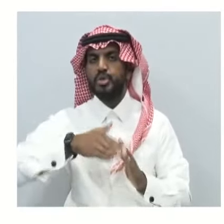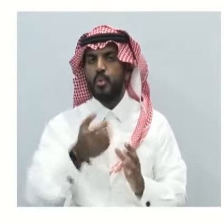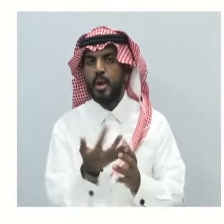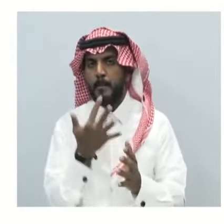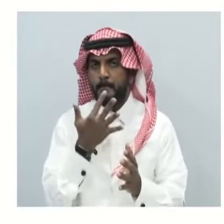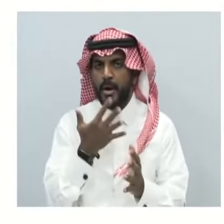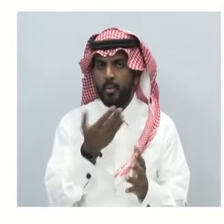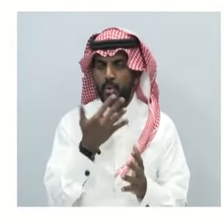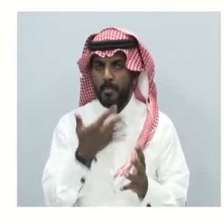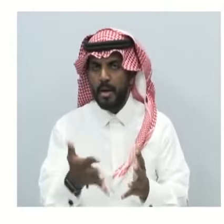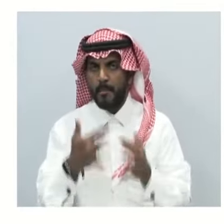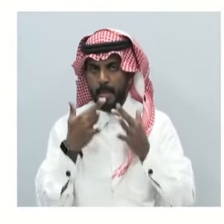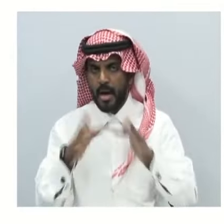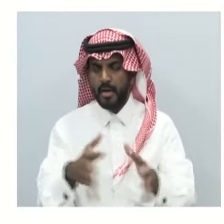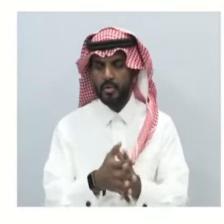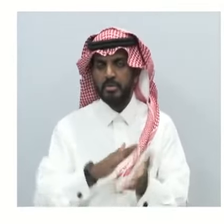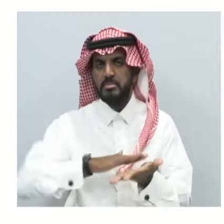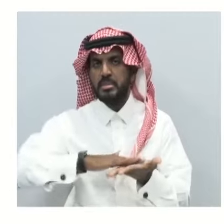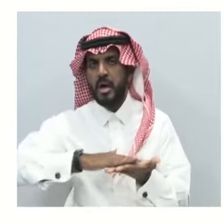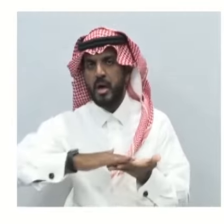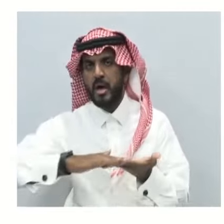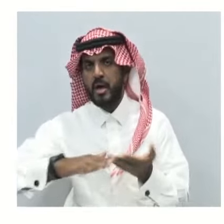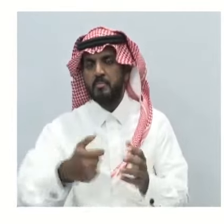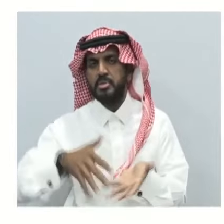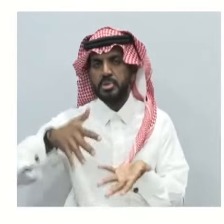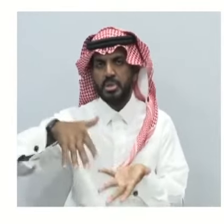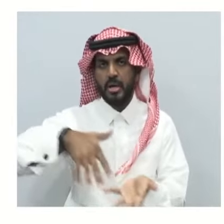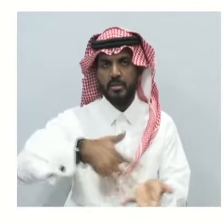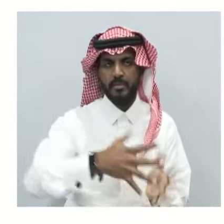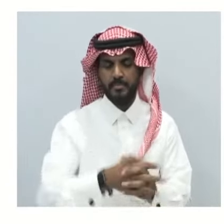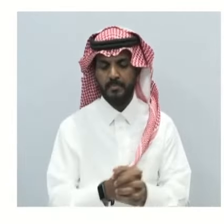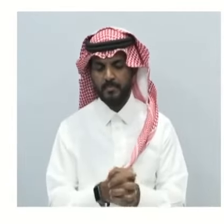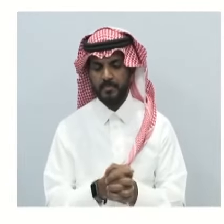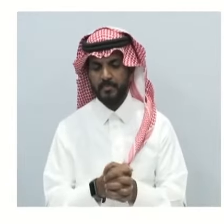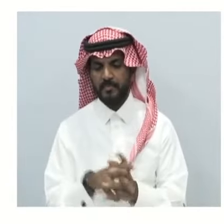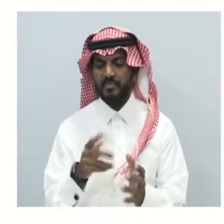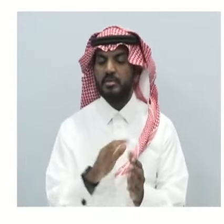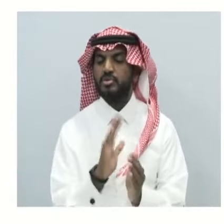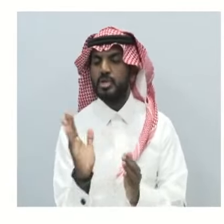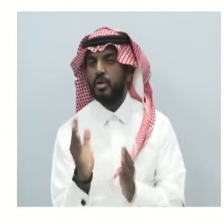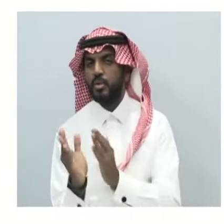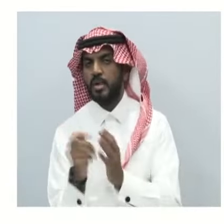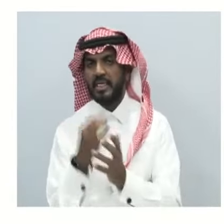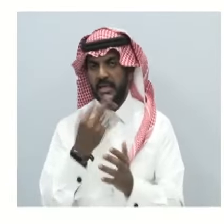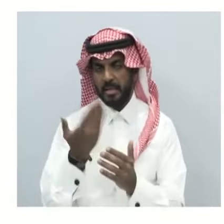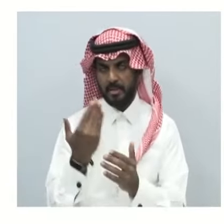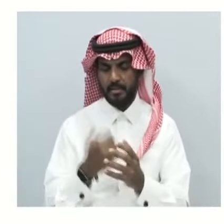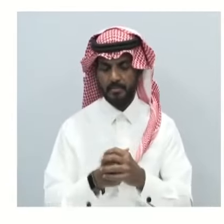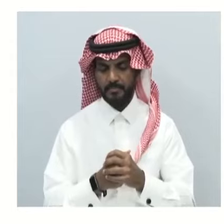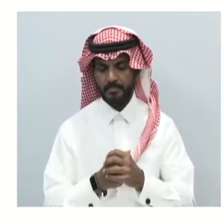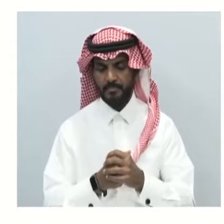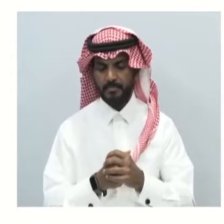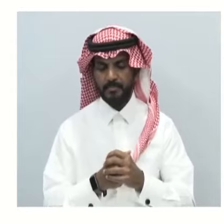ويمتد ليغطي مساحه كبيره من ذلك الشاطئ بينما في النساء في الجهه الاخرى التي ذكرناها قبل قليل